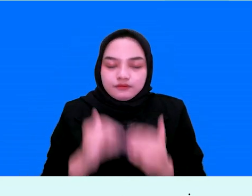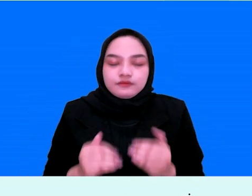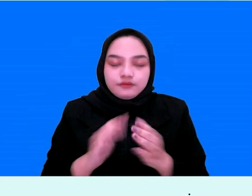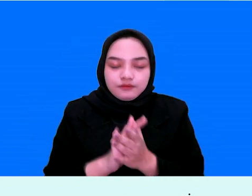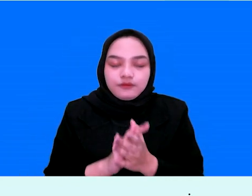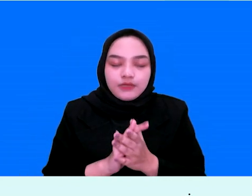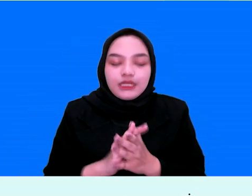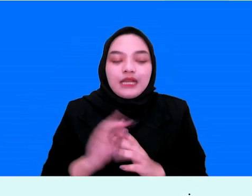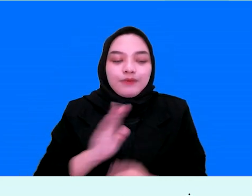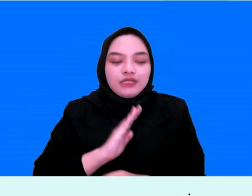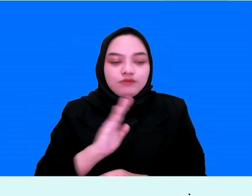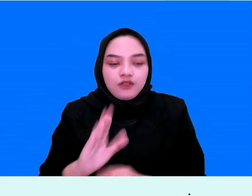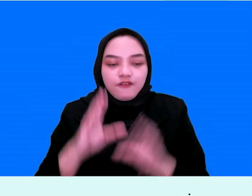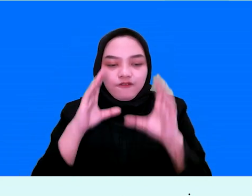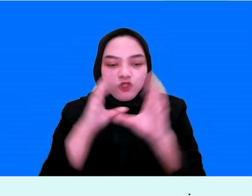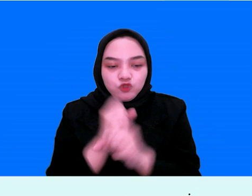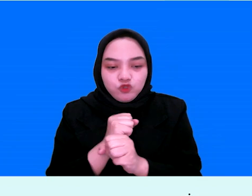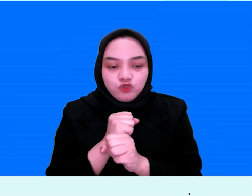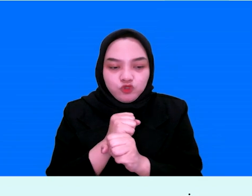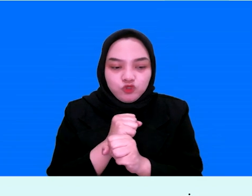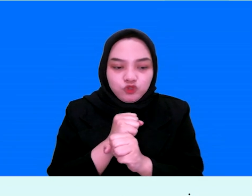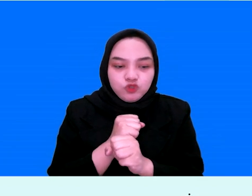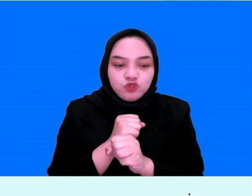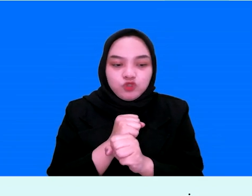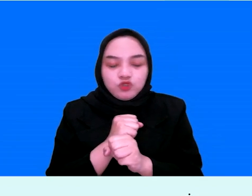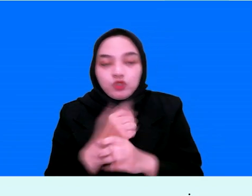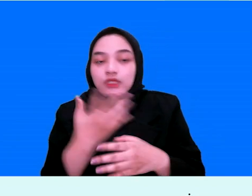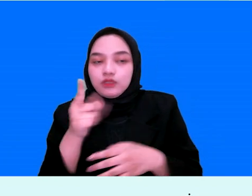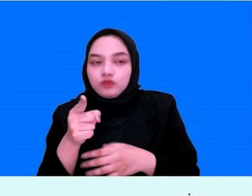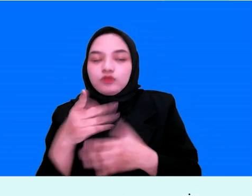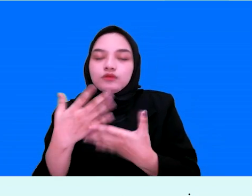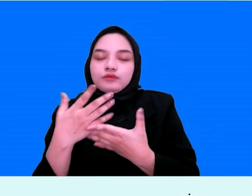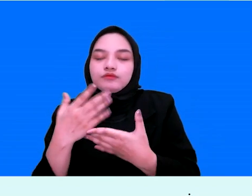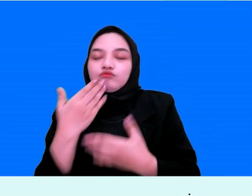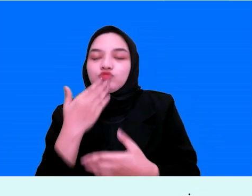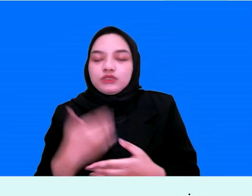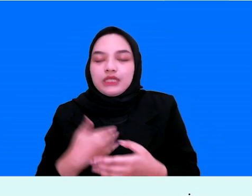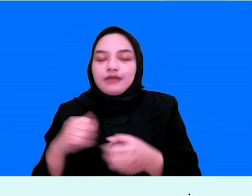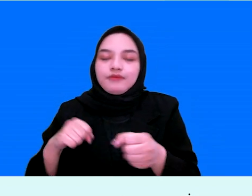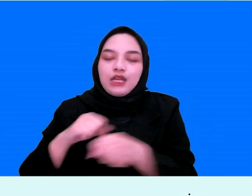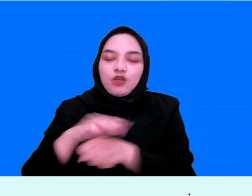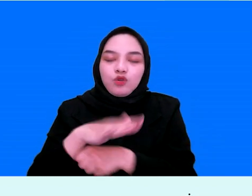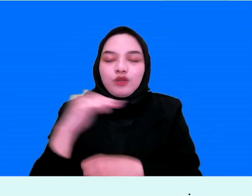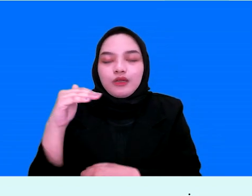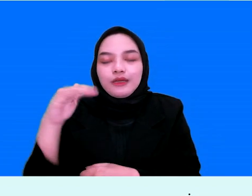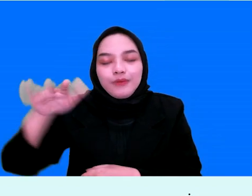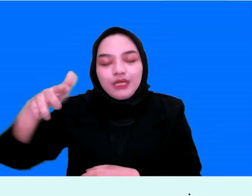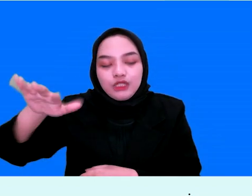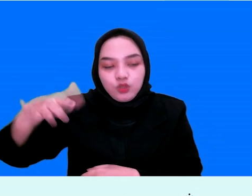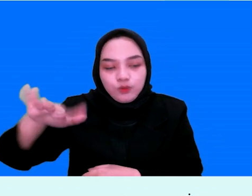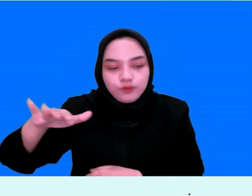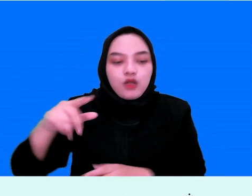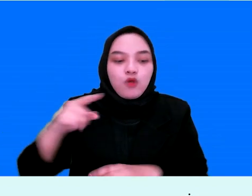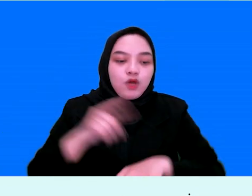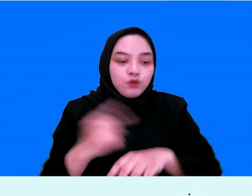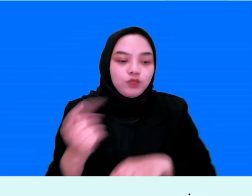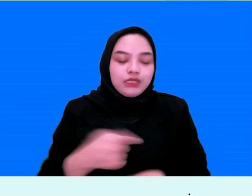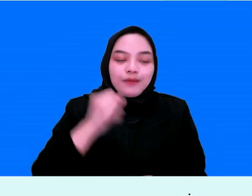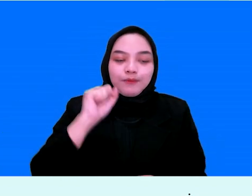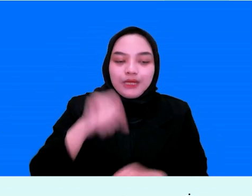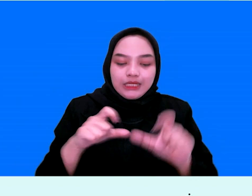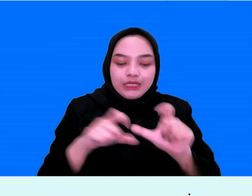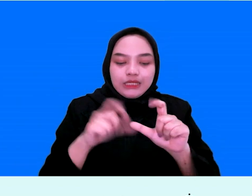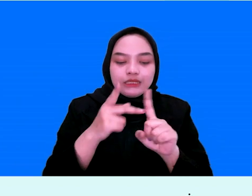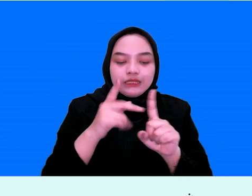Kemudian prinsipal focus not obscured memiliki impact medium, di mana saat dinavigasi menggunakan shift tab untuk